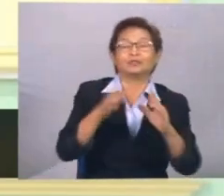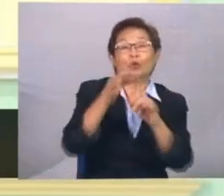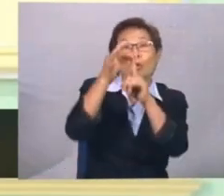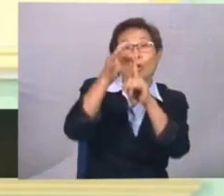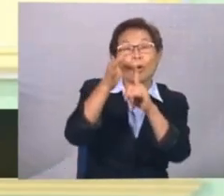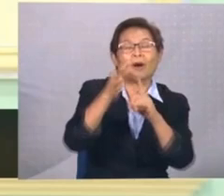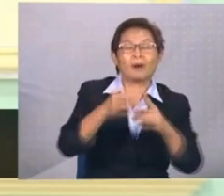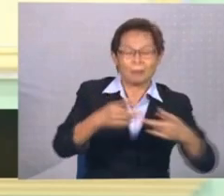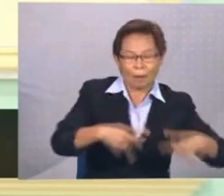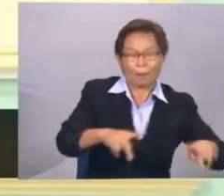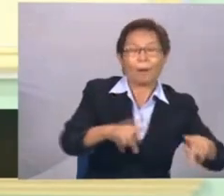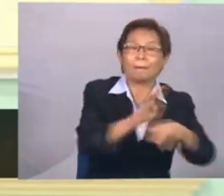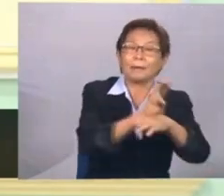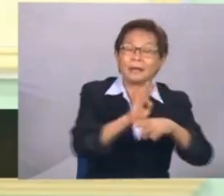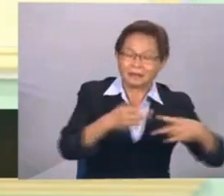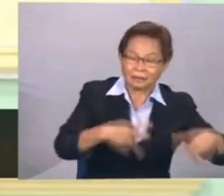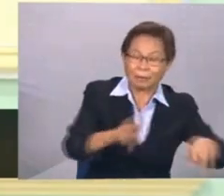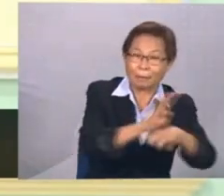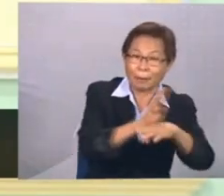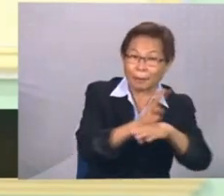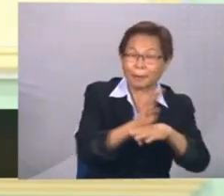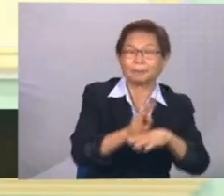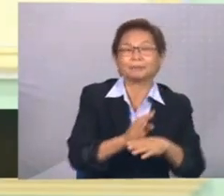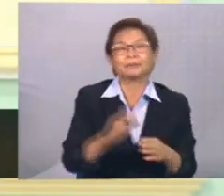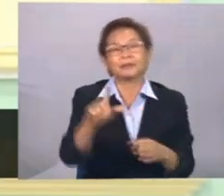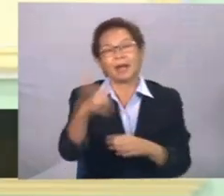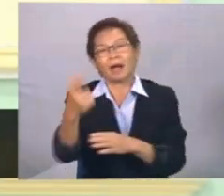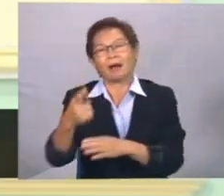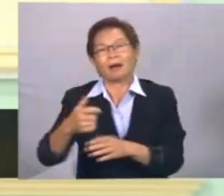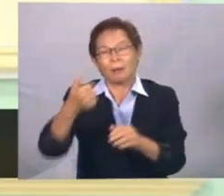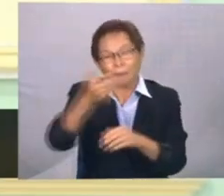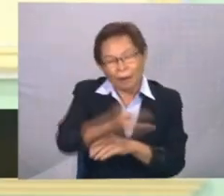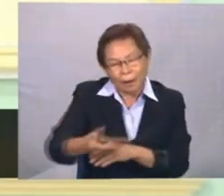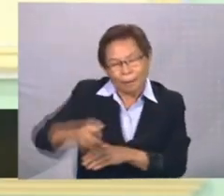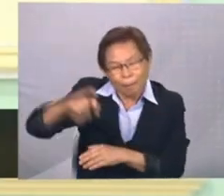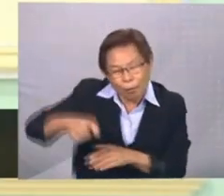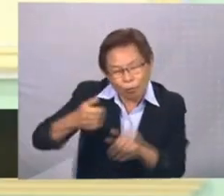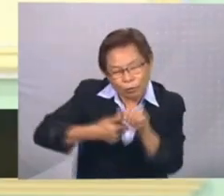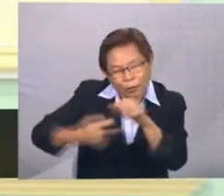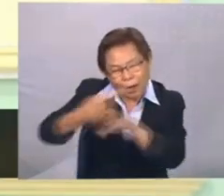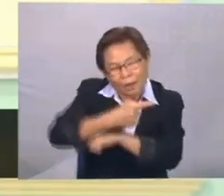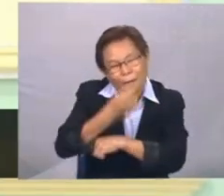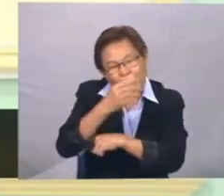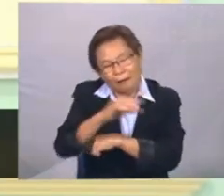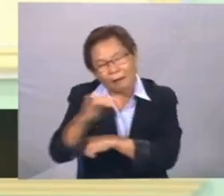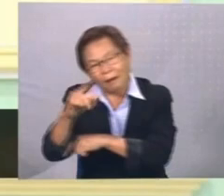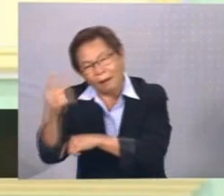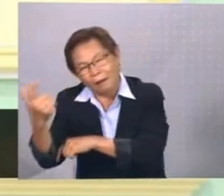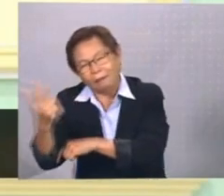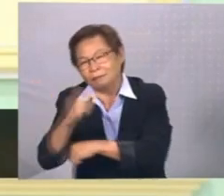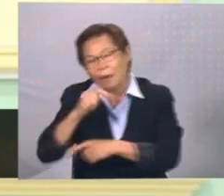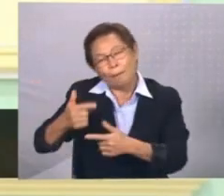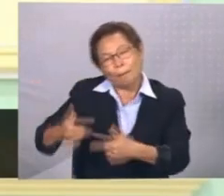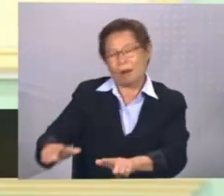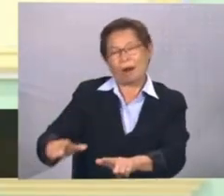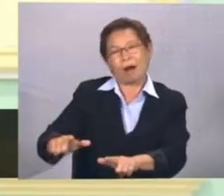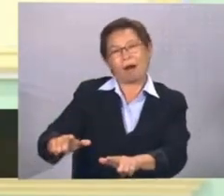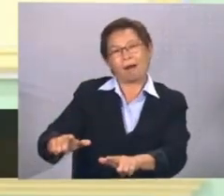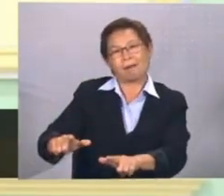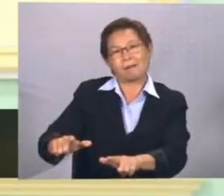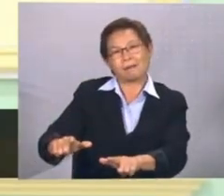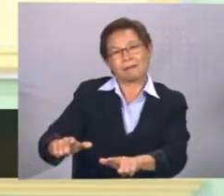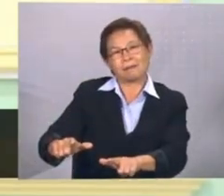tahu semua premis perniagaan selain DPRD kepulauan harian makanan dan sebagainya tidak dibenarkan